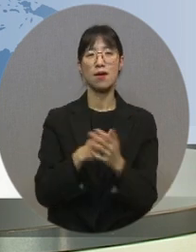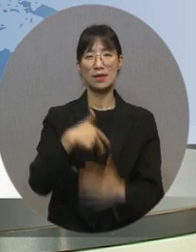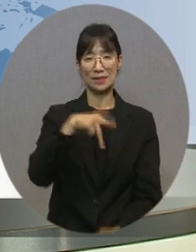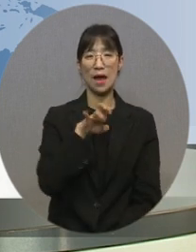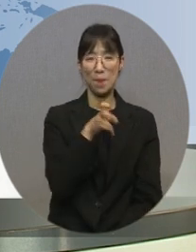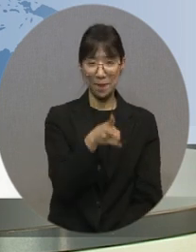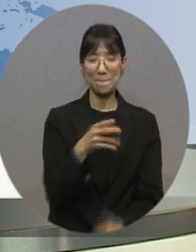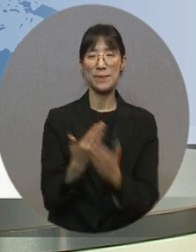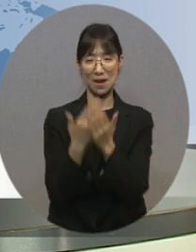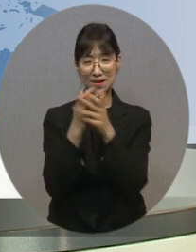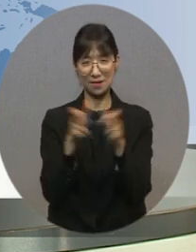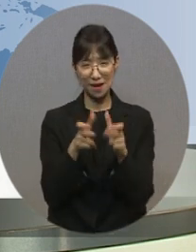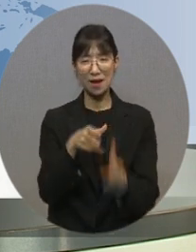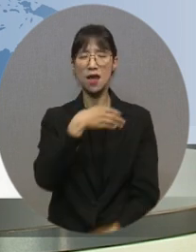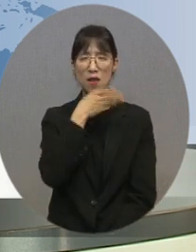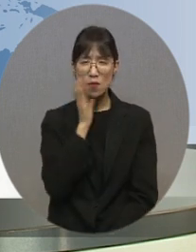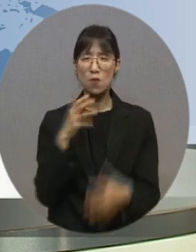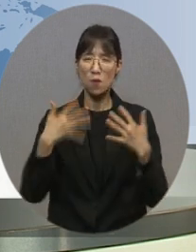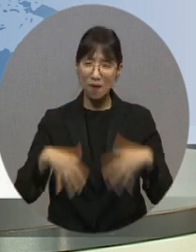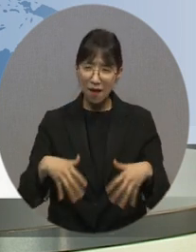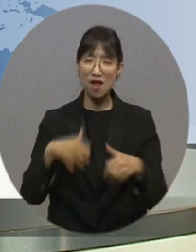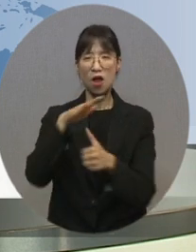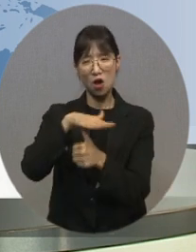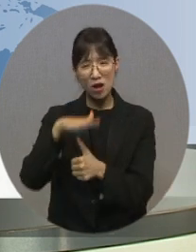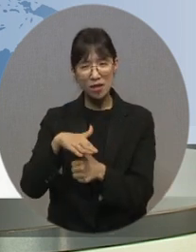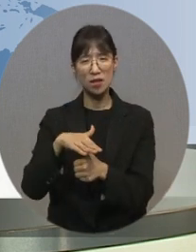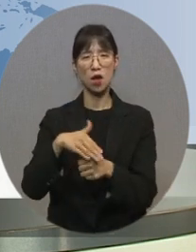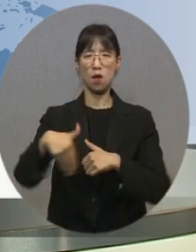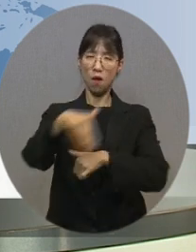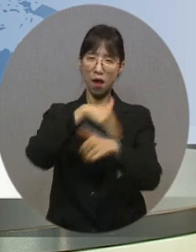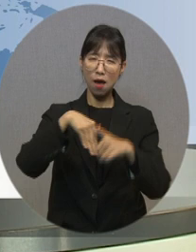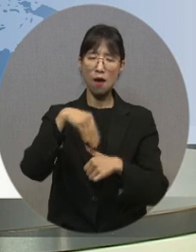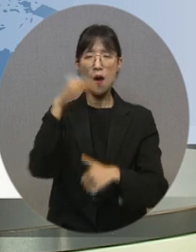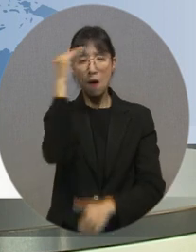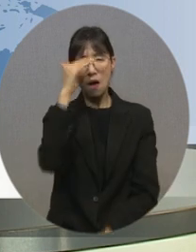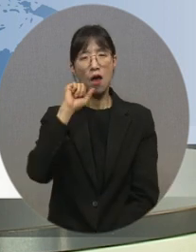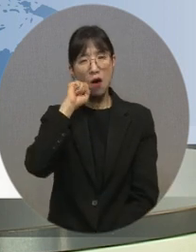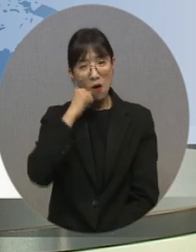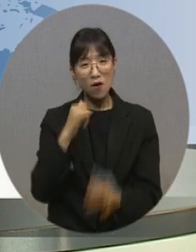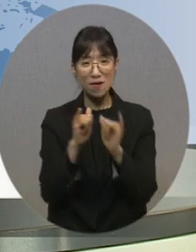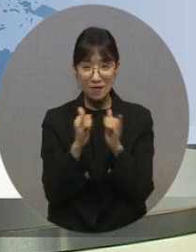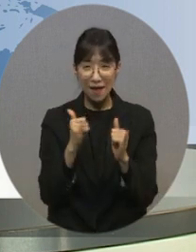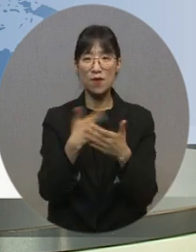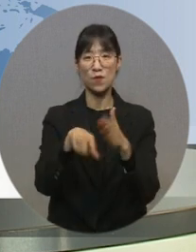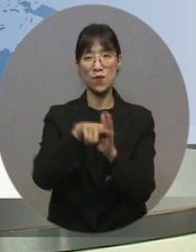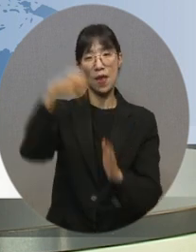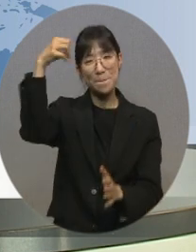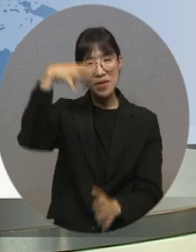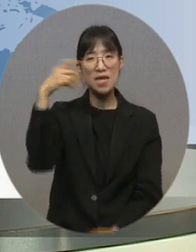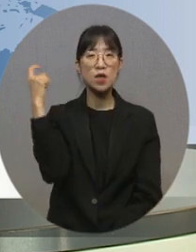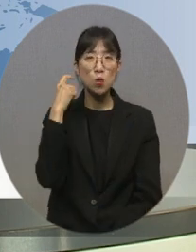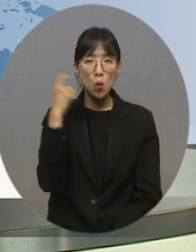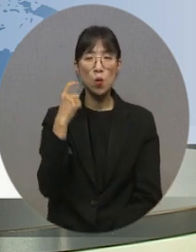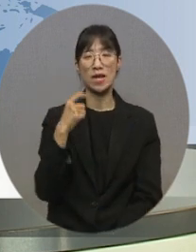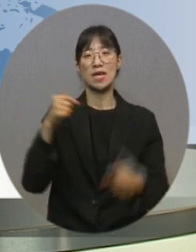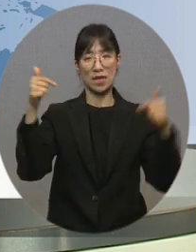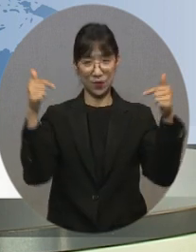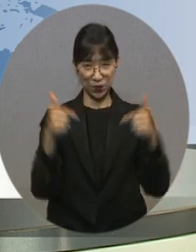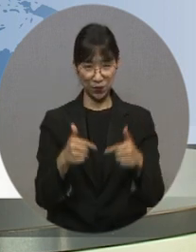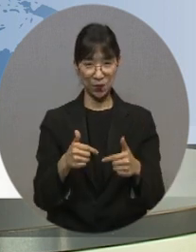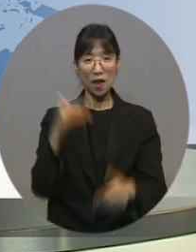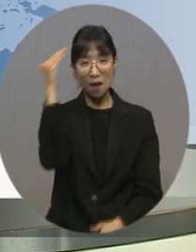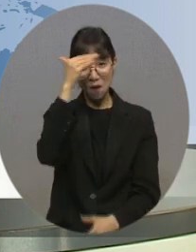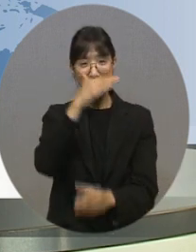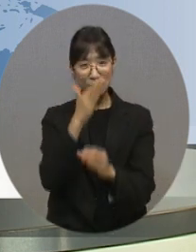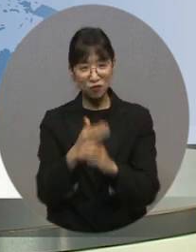노약자와 어린이 등 공연 환경에 민감해 관람이 어려운 관객을 위해 빛, 소리 등의 자극을 완화하고 관람